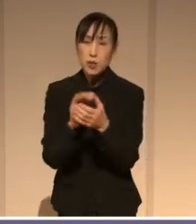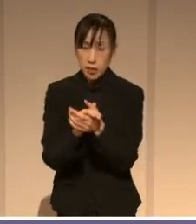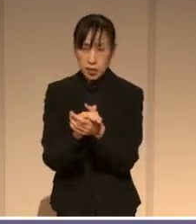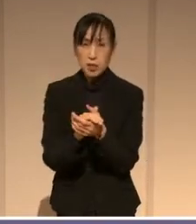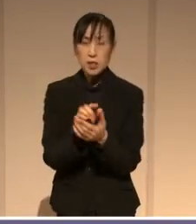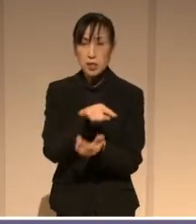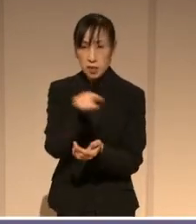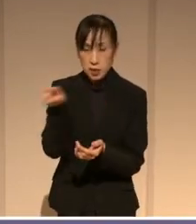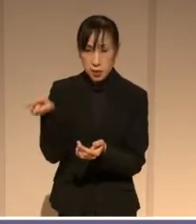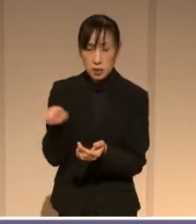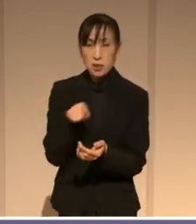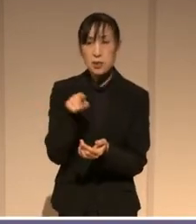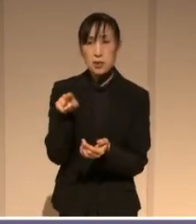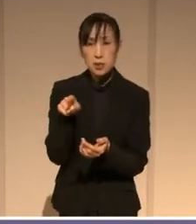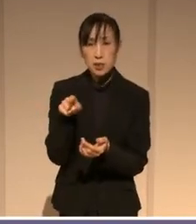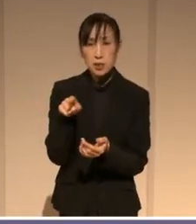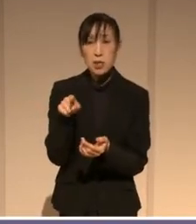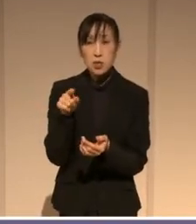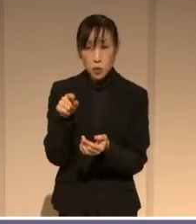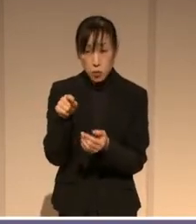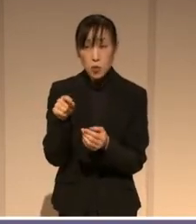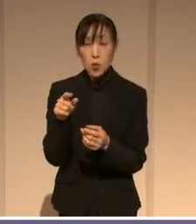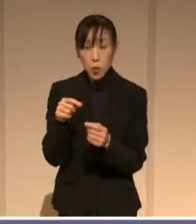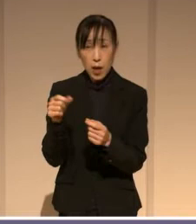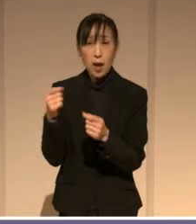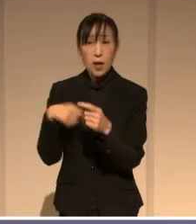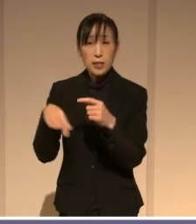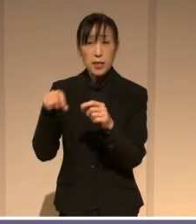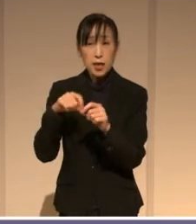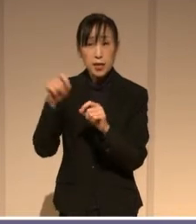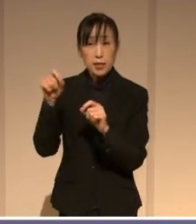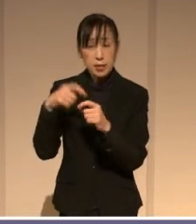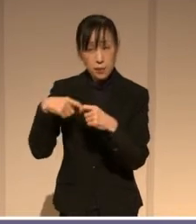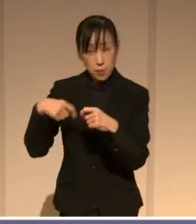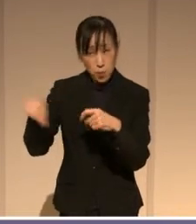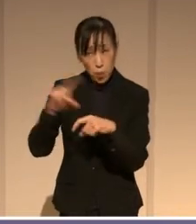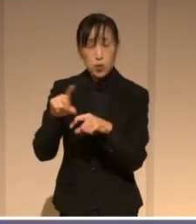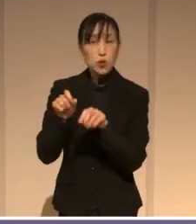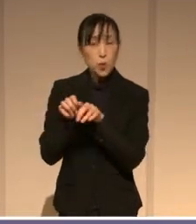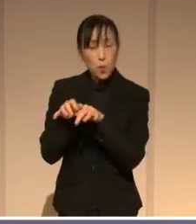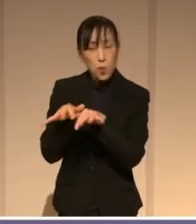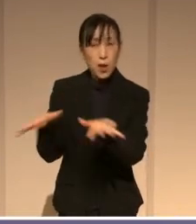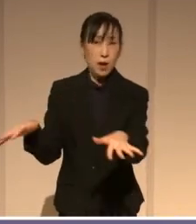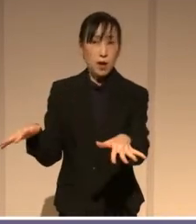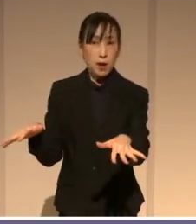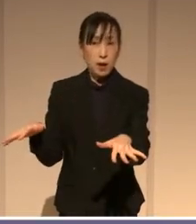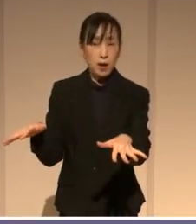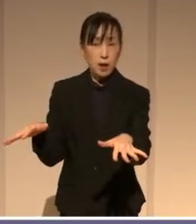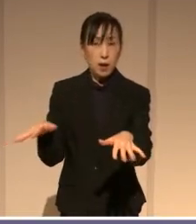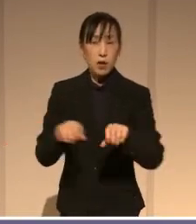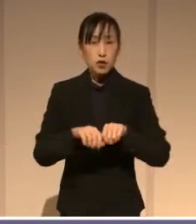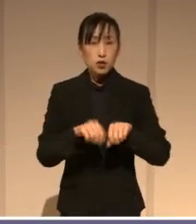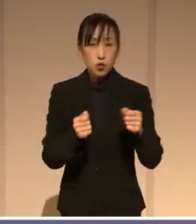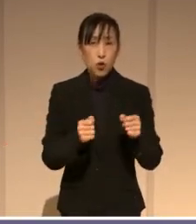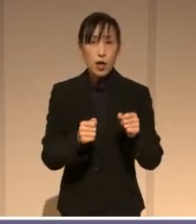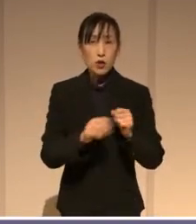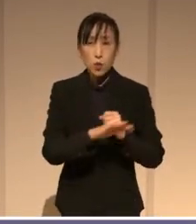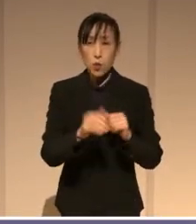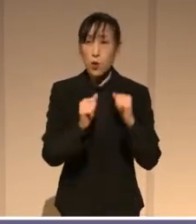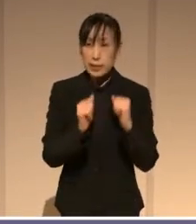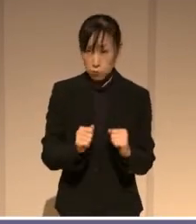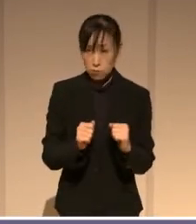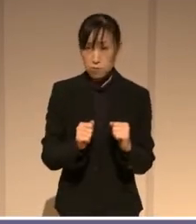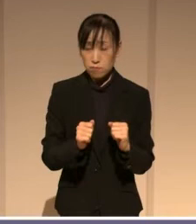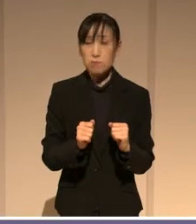そこからも広げてほしいなというふうに思いますこういう子がいるんだよって言うそういう話広げていってお前